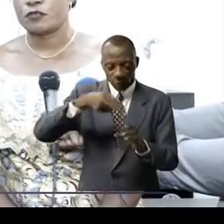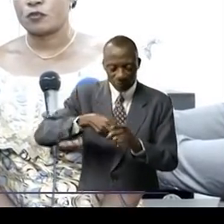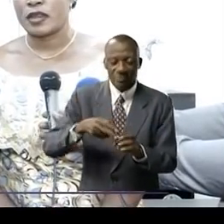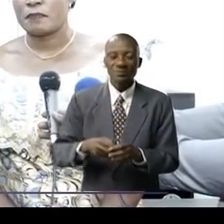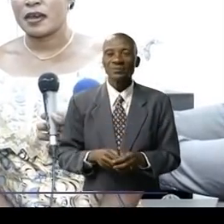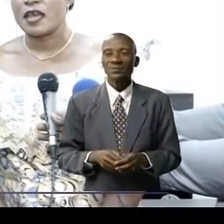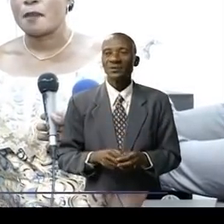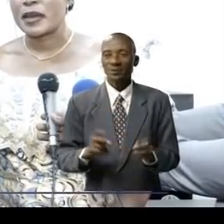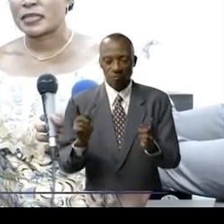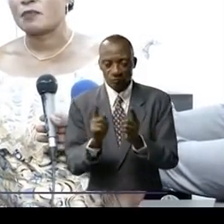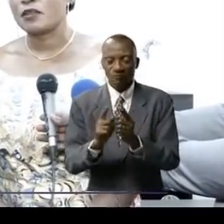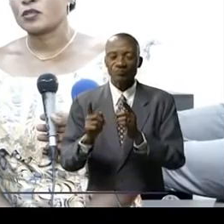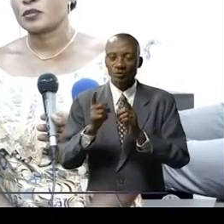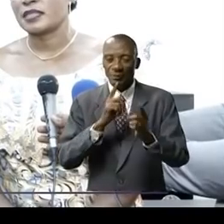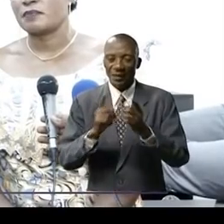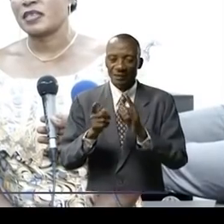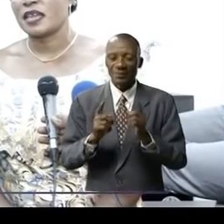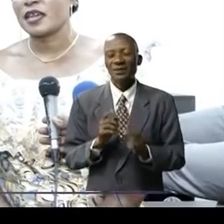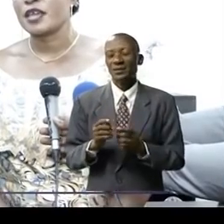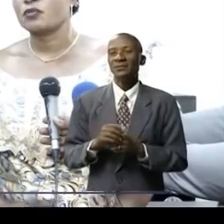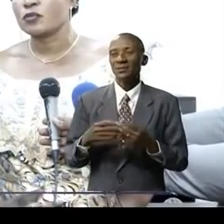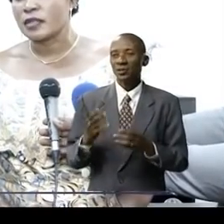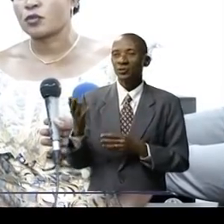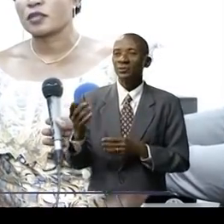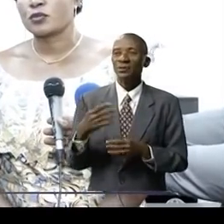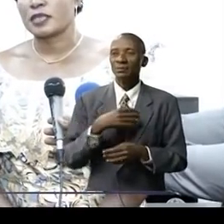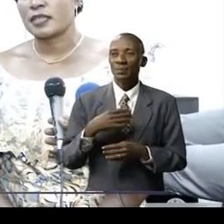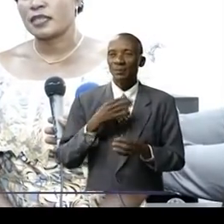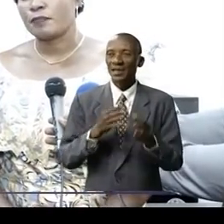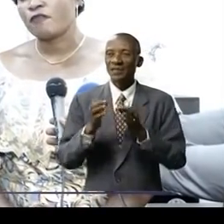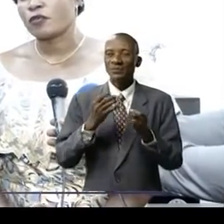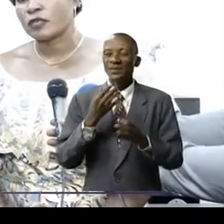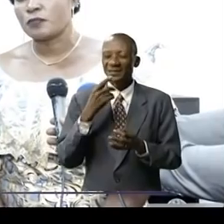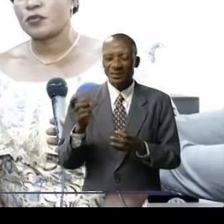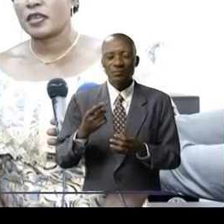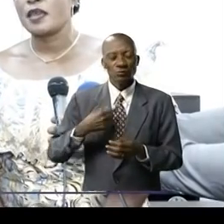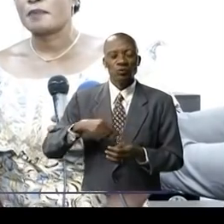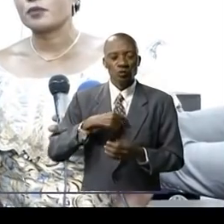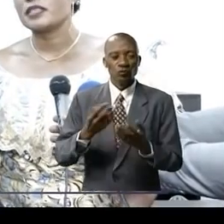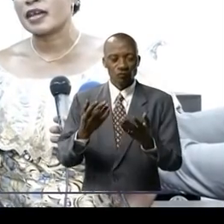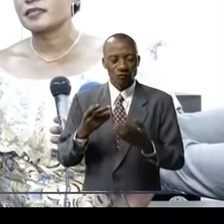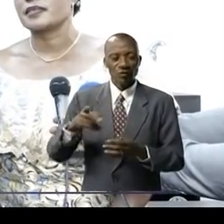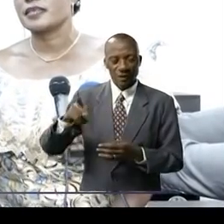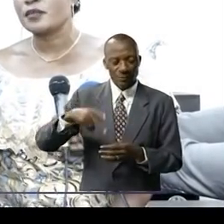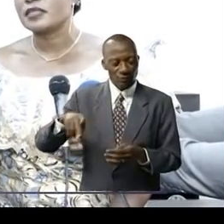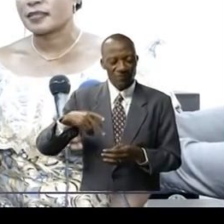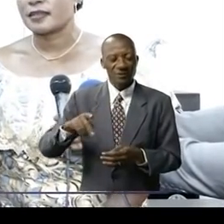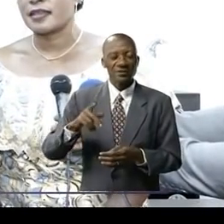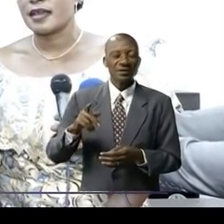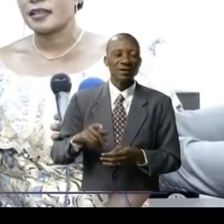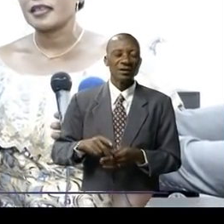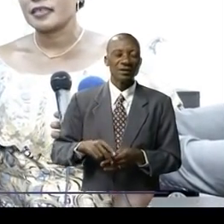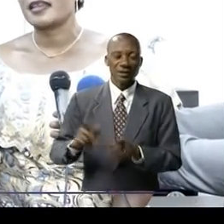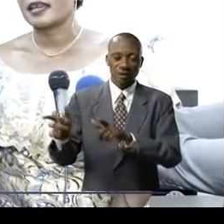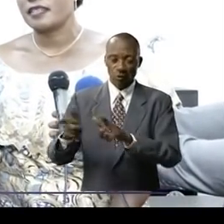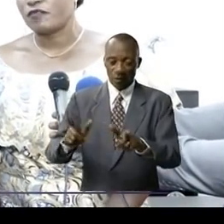niveau de Lualaba, pas seulement les sociétés minières, toutes les autres sociétés qui peuvent contribuer par une taxe, qui est une taxe